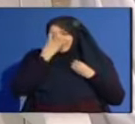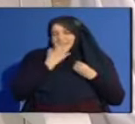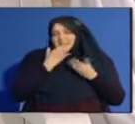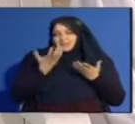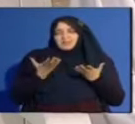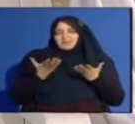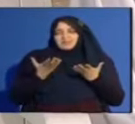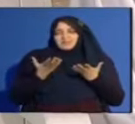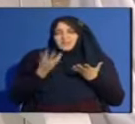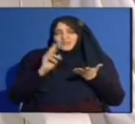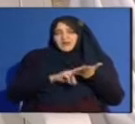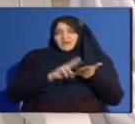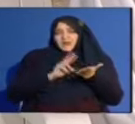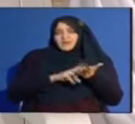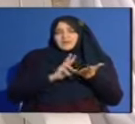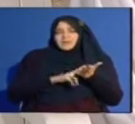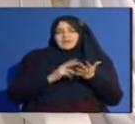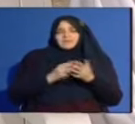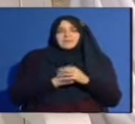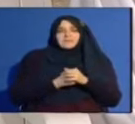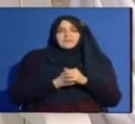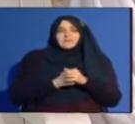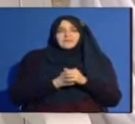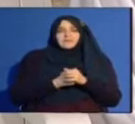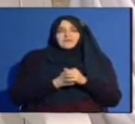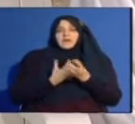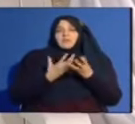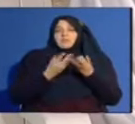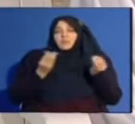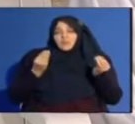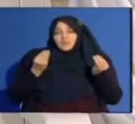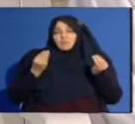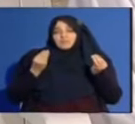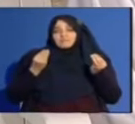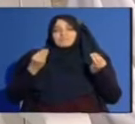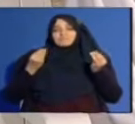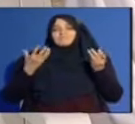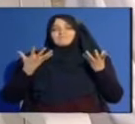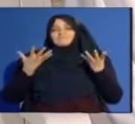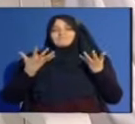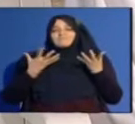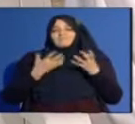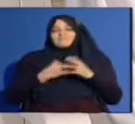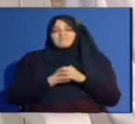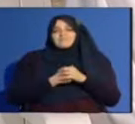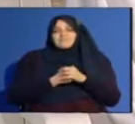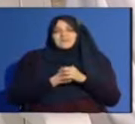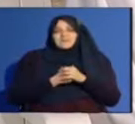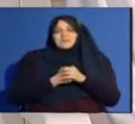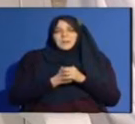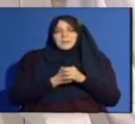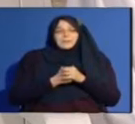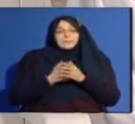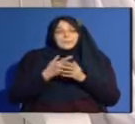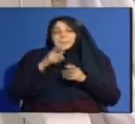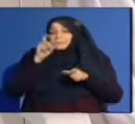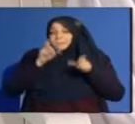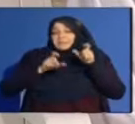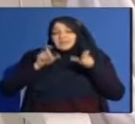وكئيبة. يعني ويا ما حررنا الكثير من العديد من الفرائض، حيث للأسف يسقط